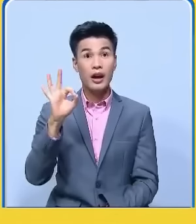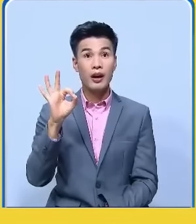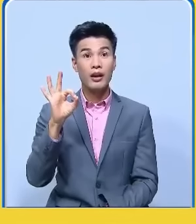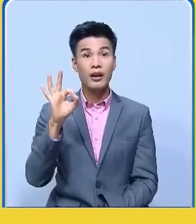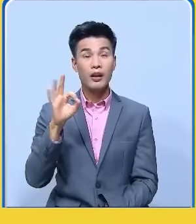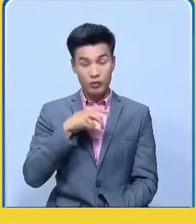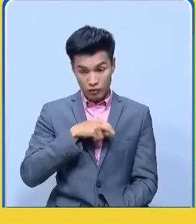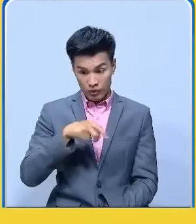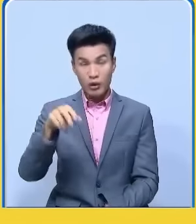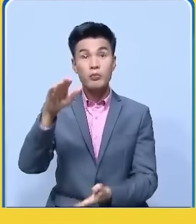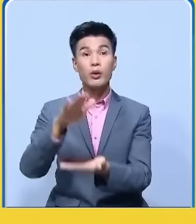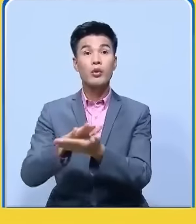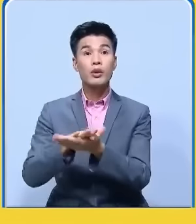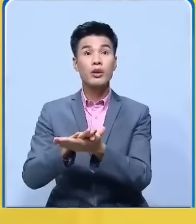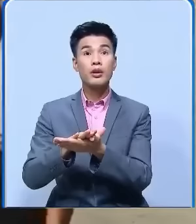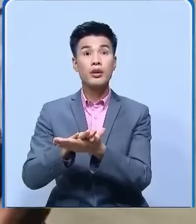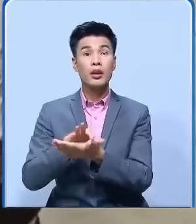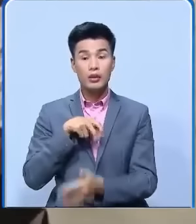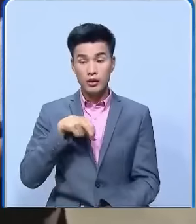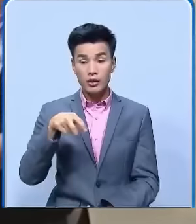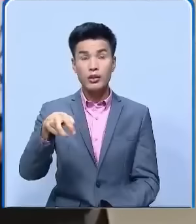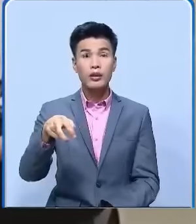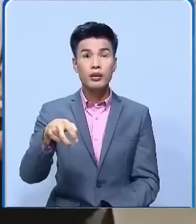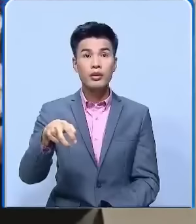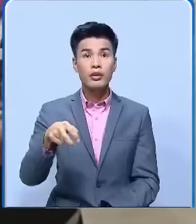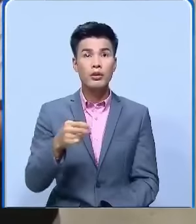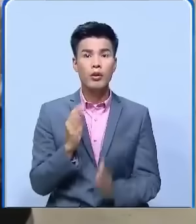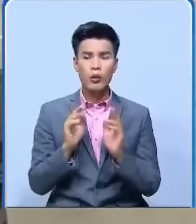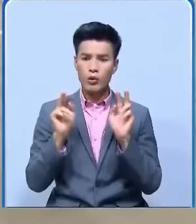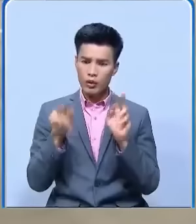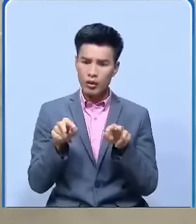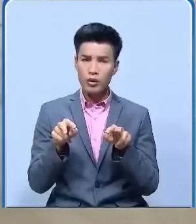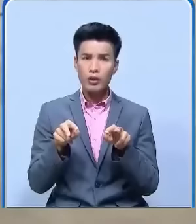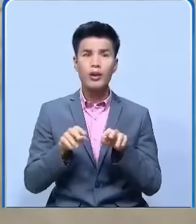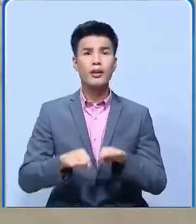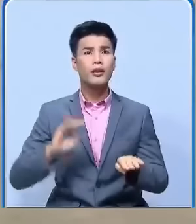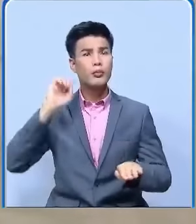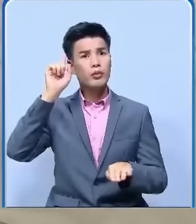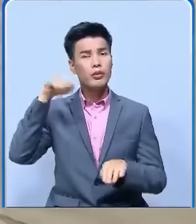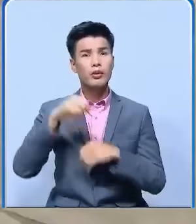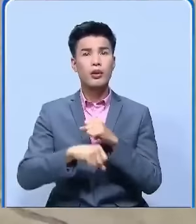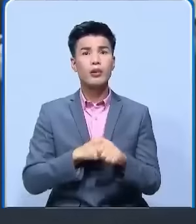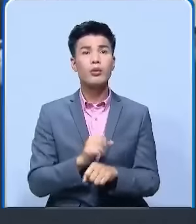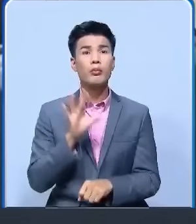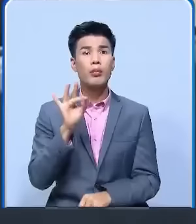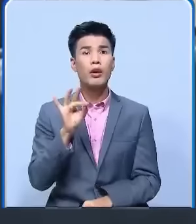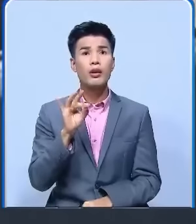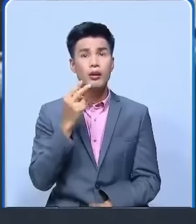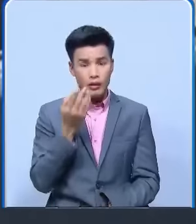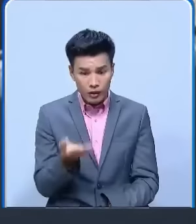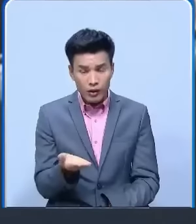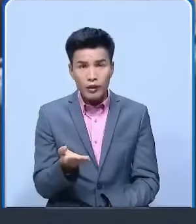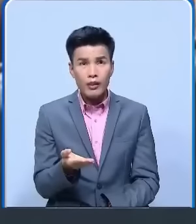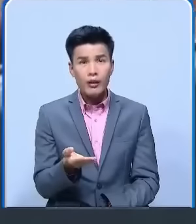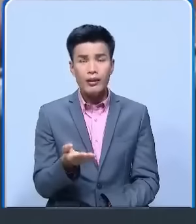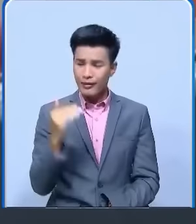รงเรียนเลยลูกพลละเมืองดีเห็นเดินคเดีวเหรอคนเดียวแล้วเด็กหญิงอายุ 8ขวบอ่ะนี่ๆตัวเท่านี้คุณผู้ชมตัวเล็ก